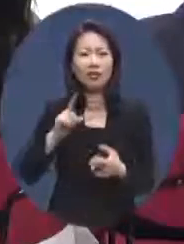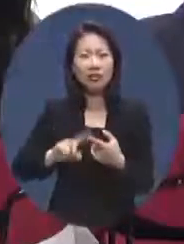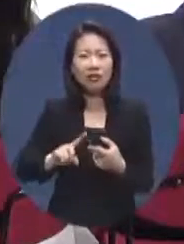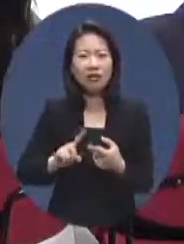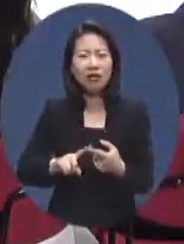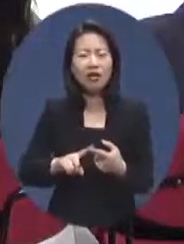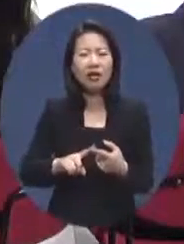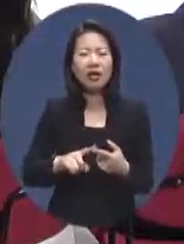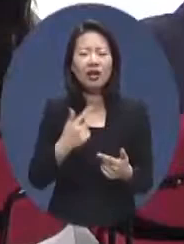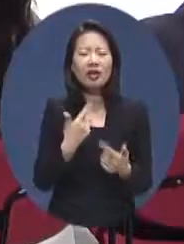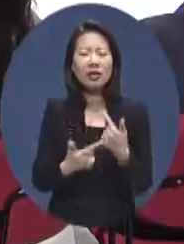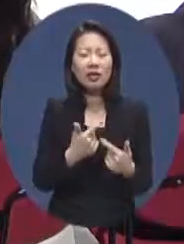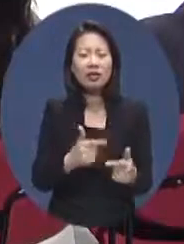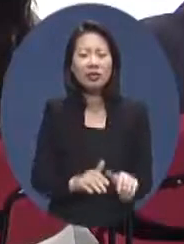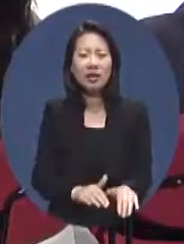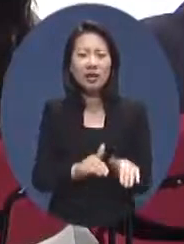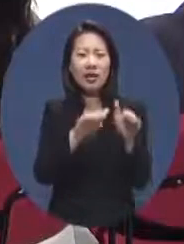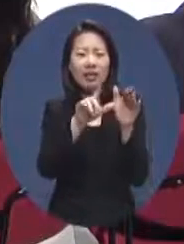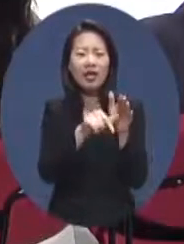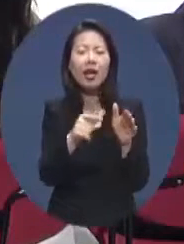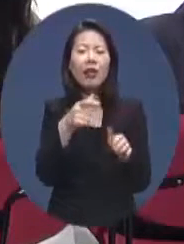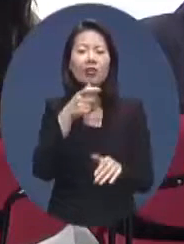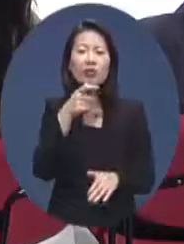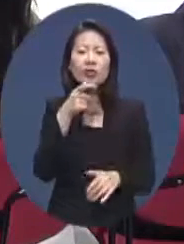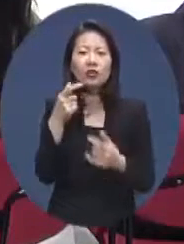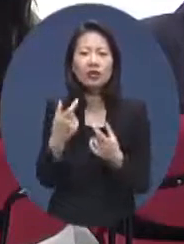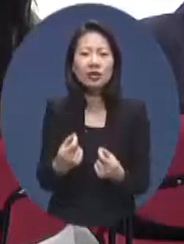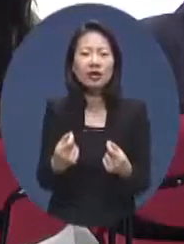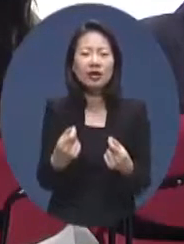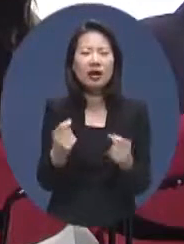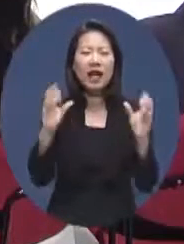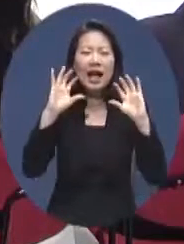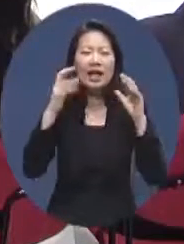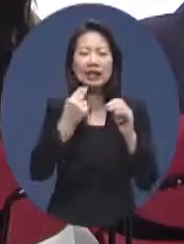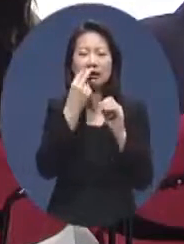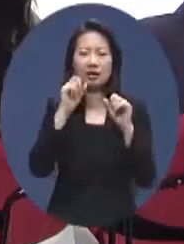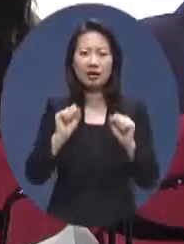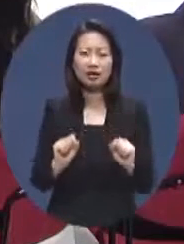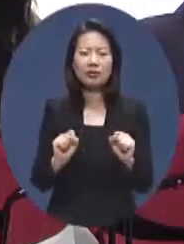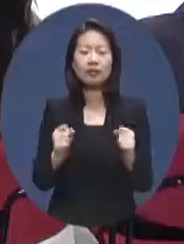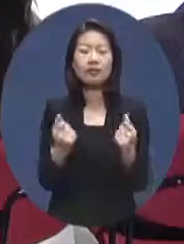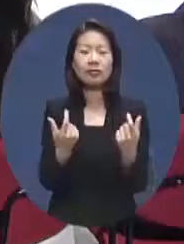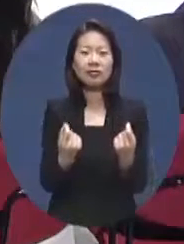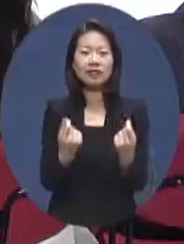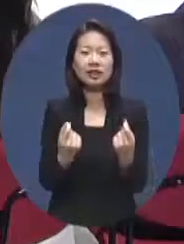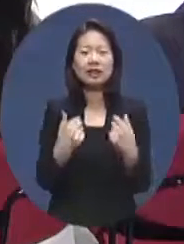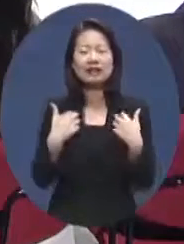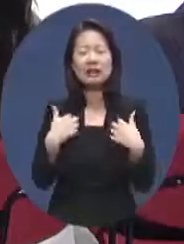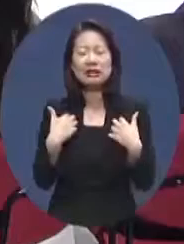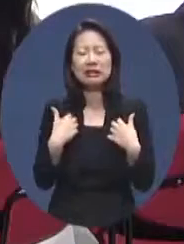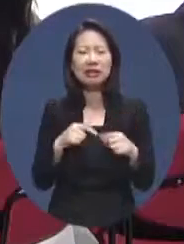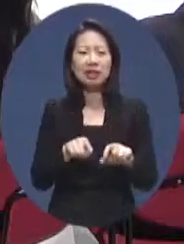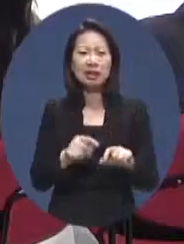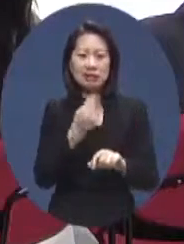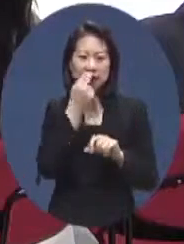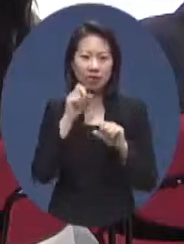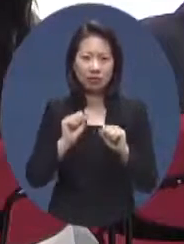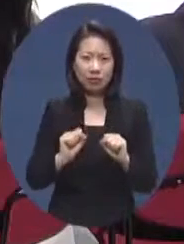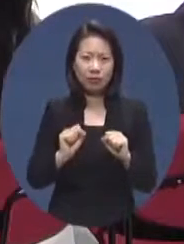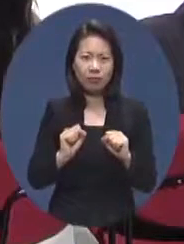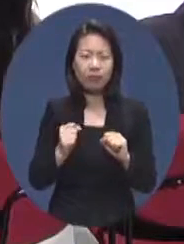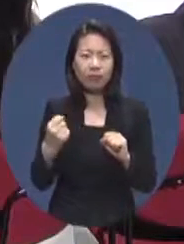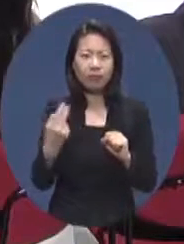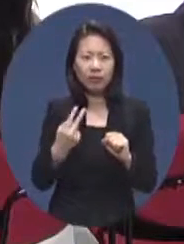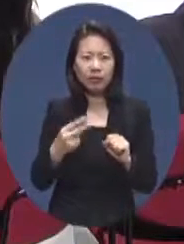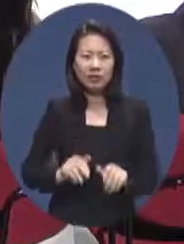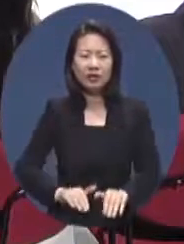그거는요, 나무가 자라는데 물처럼 아이들의 생존이에요. 그냥 재밌는 게 아니라 생존.